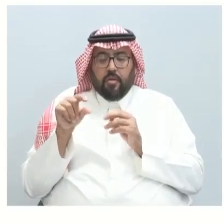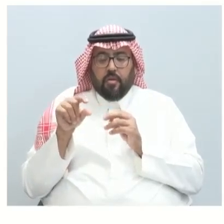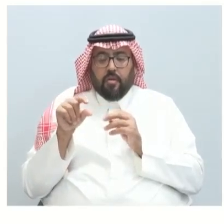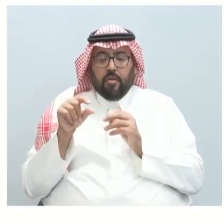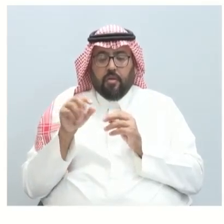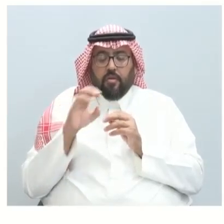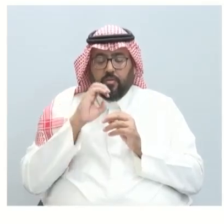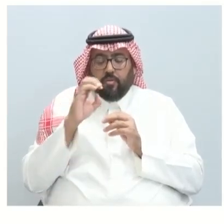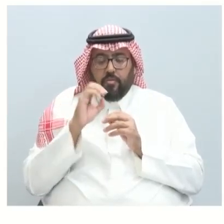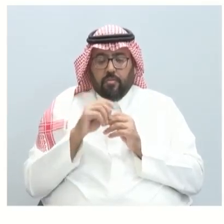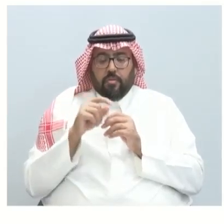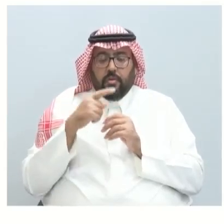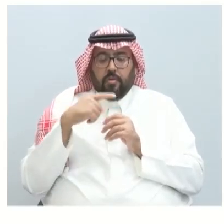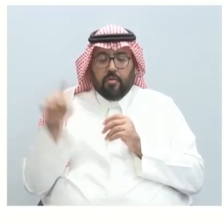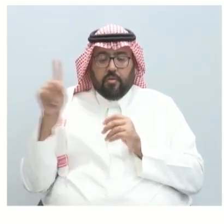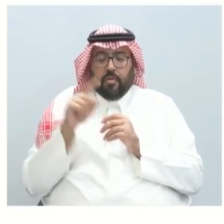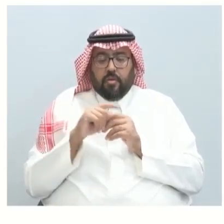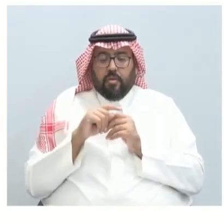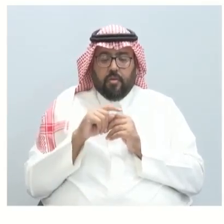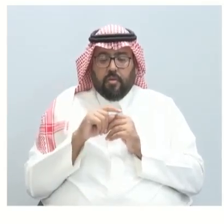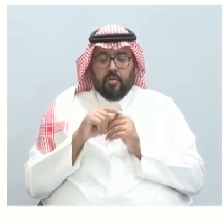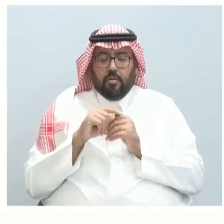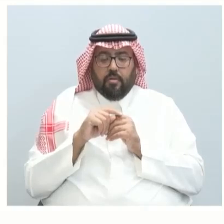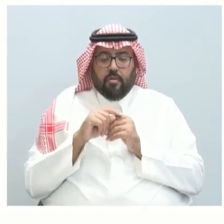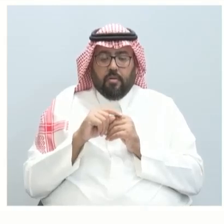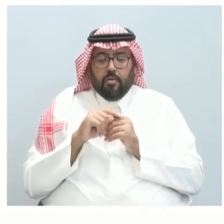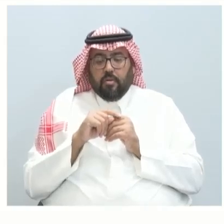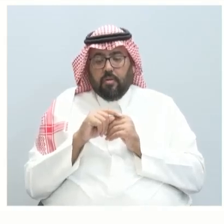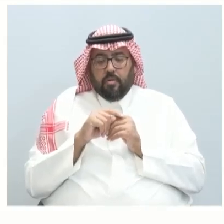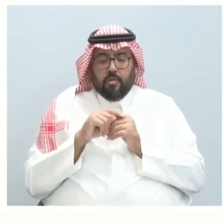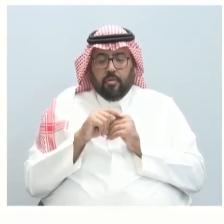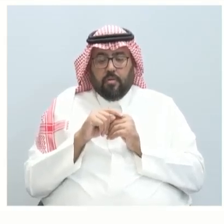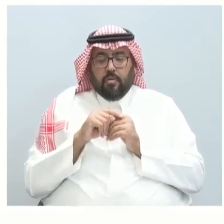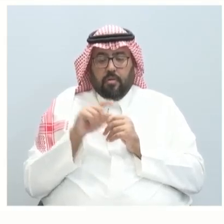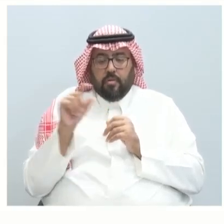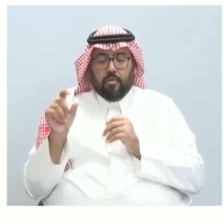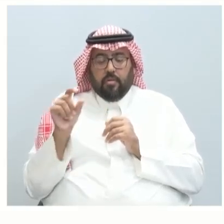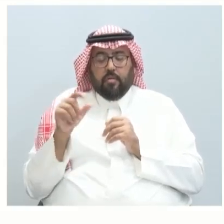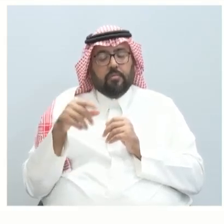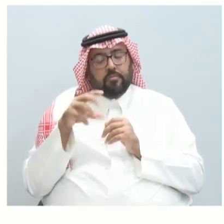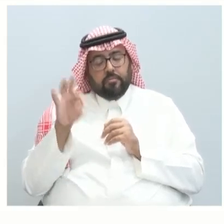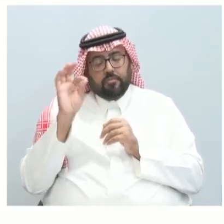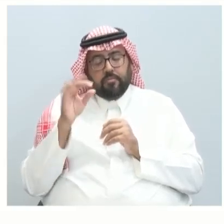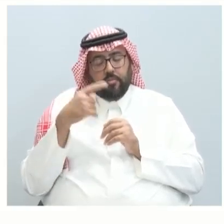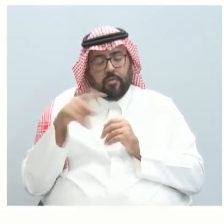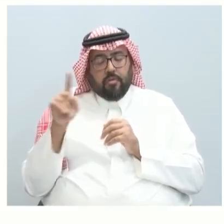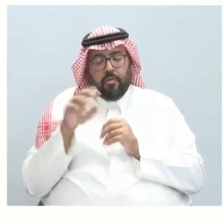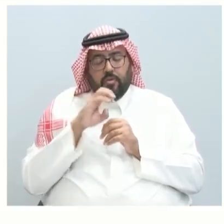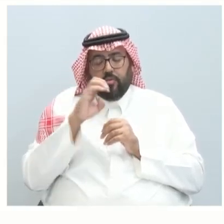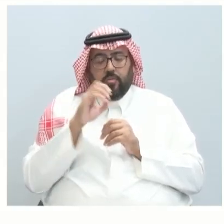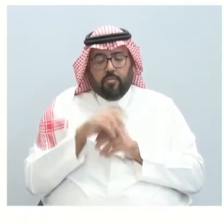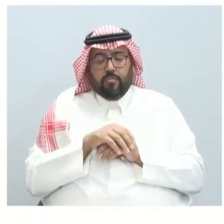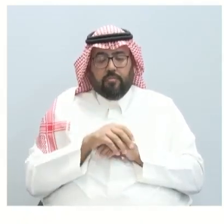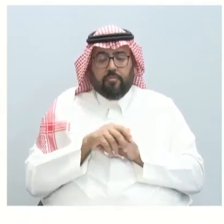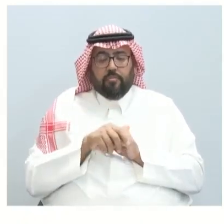هي الاجابه الصحيحه اذا ابنائي بناتي نستطيع ان نحددها بهذا الشكل ونكون